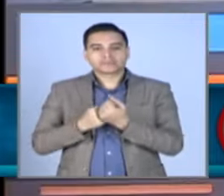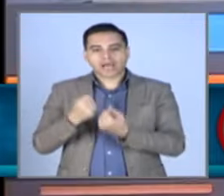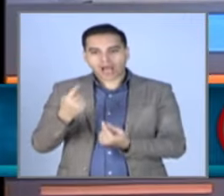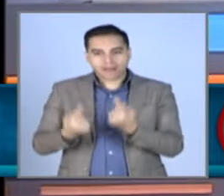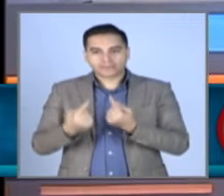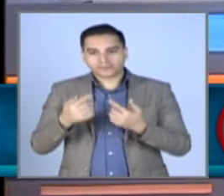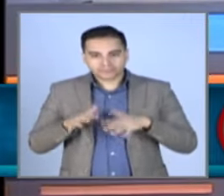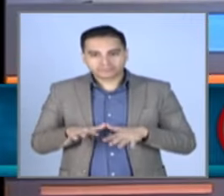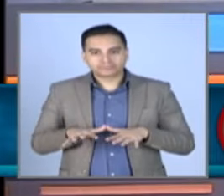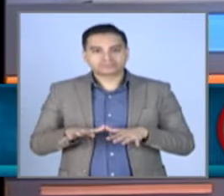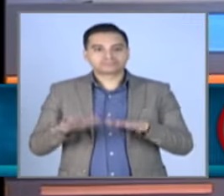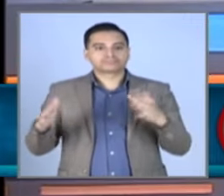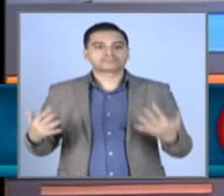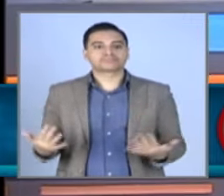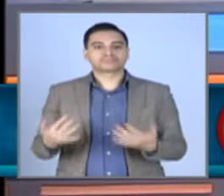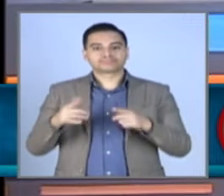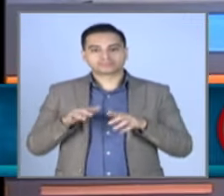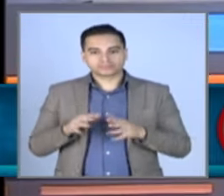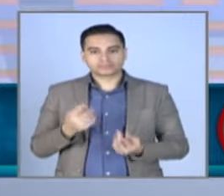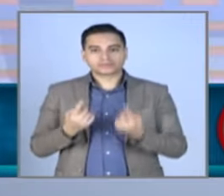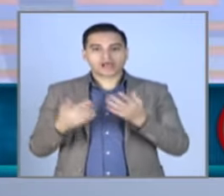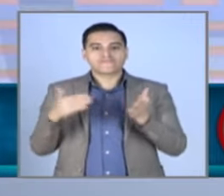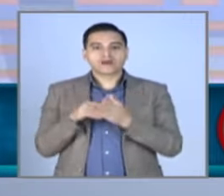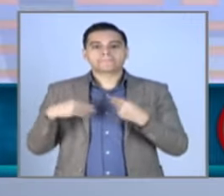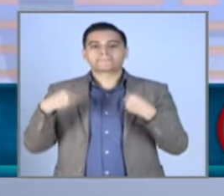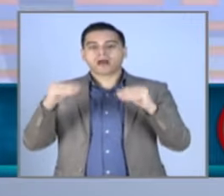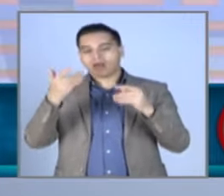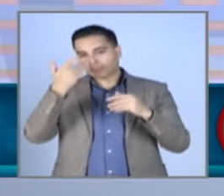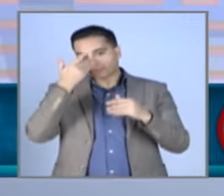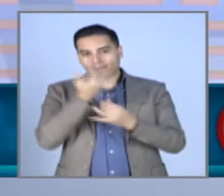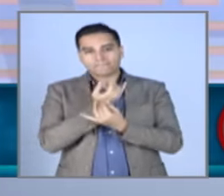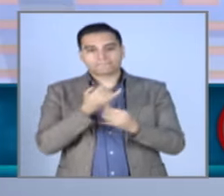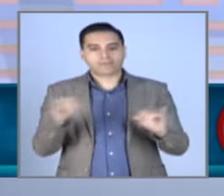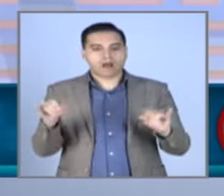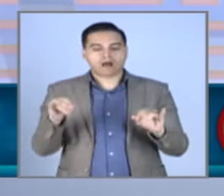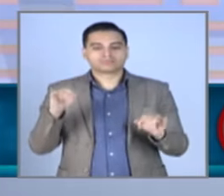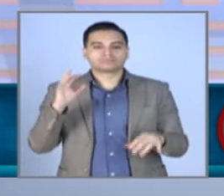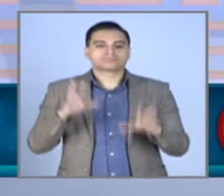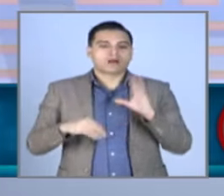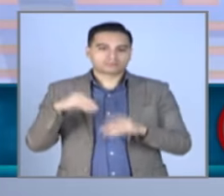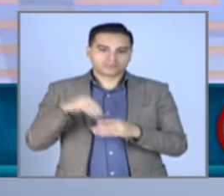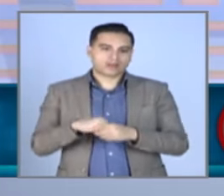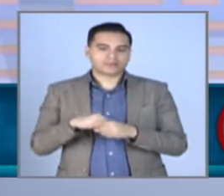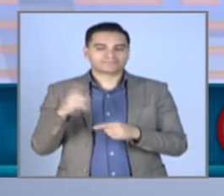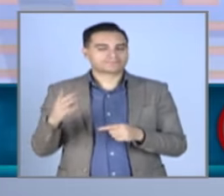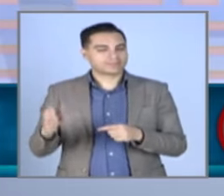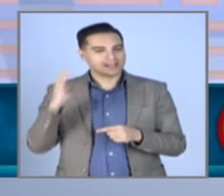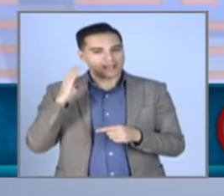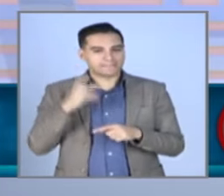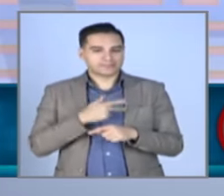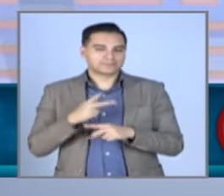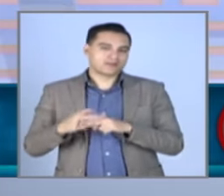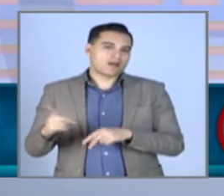قدامهم. مين؟ ياسوناري كاواباتا، الأديب الياباني العظيم، ولكن للأسف